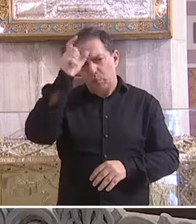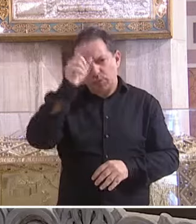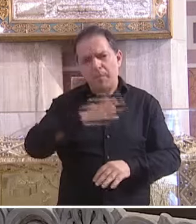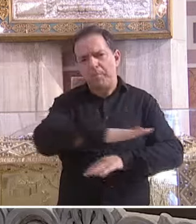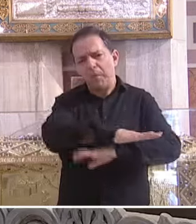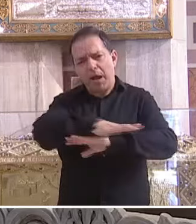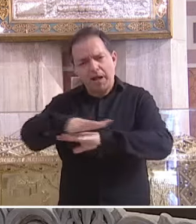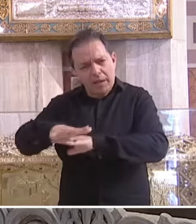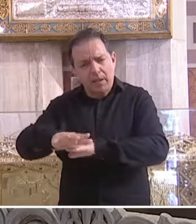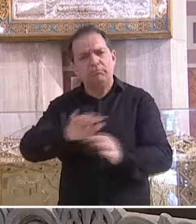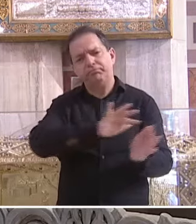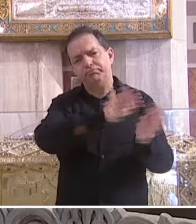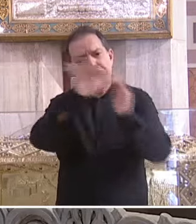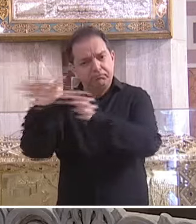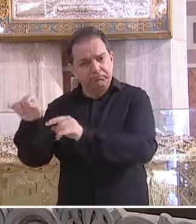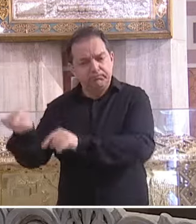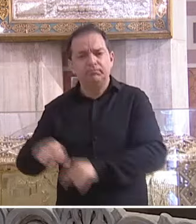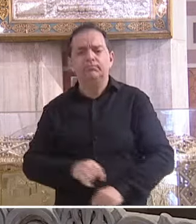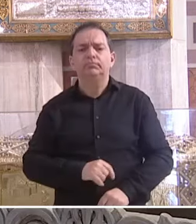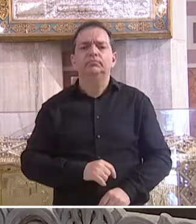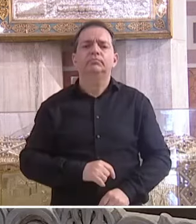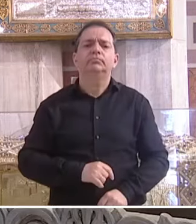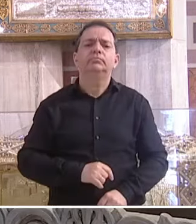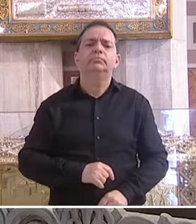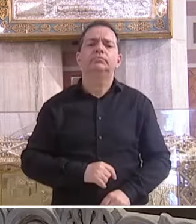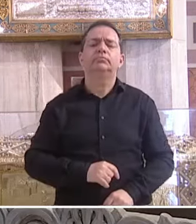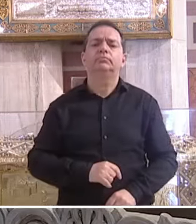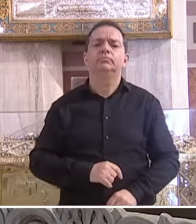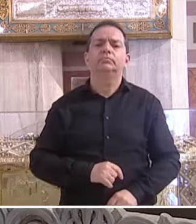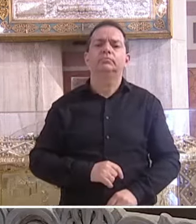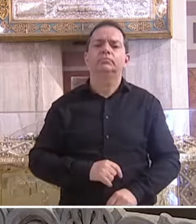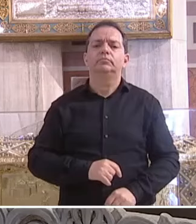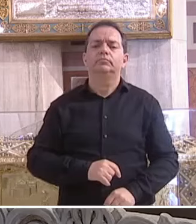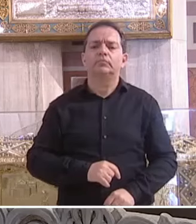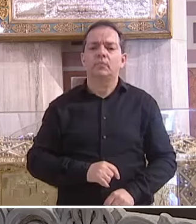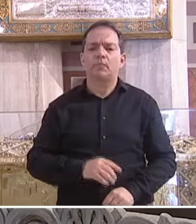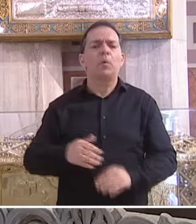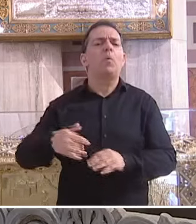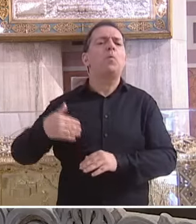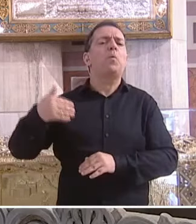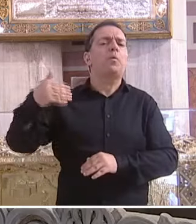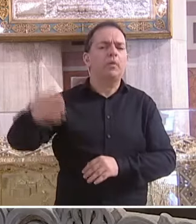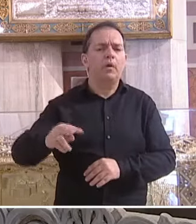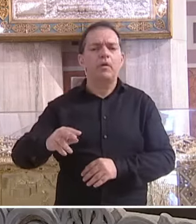Ασίας ως πρόσφυγες. Δεύτερον, τον Μάρτιο του